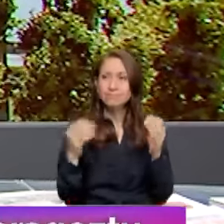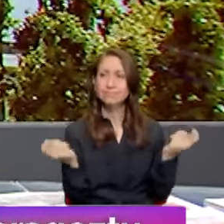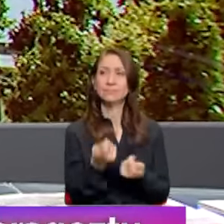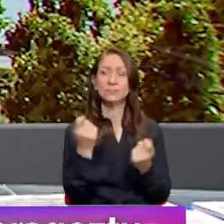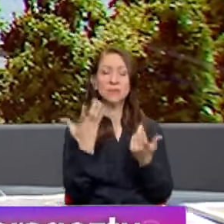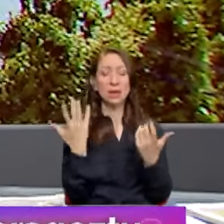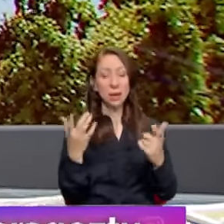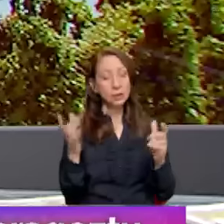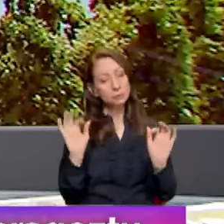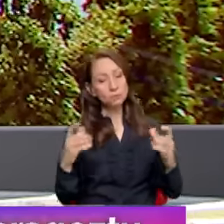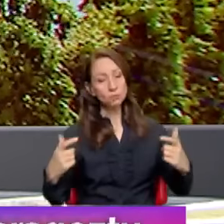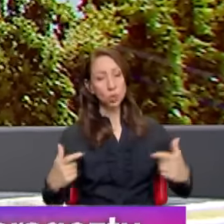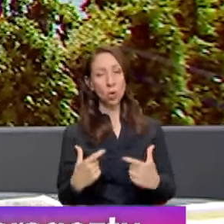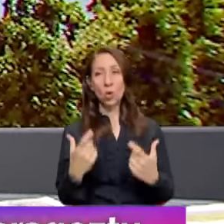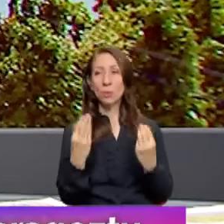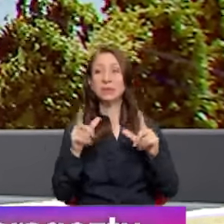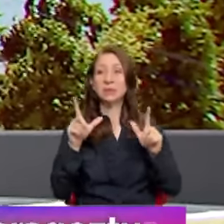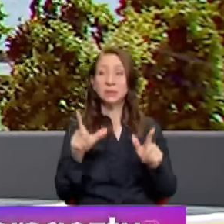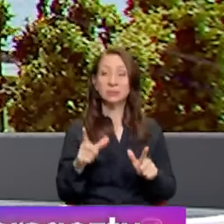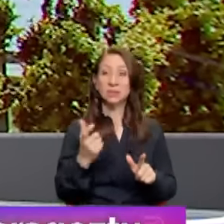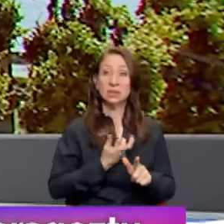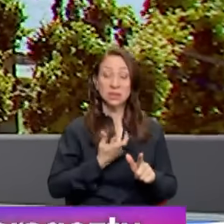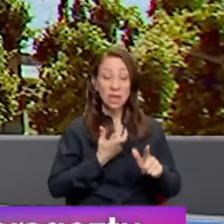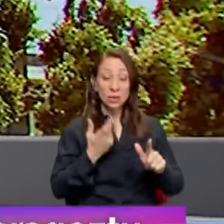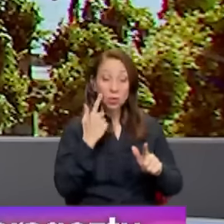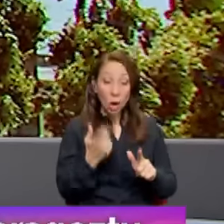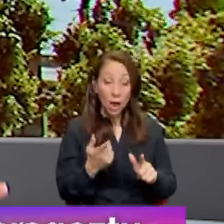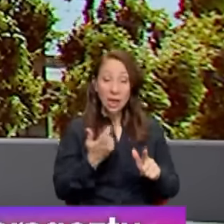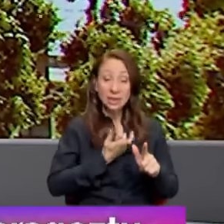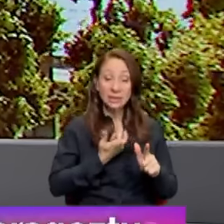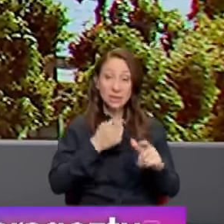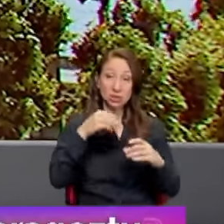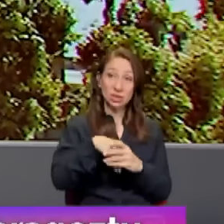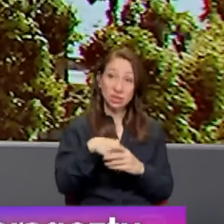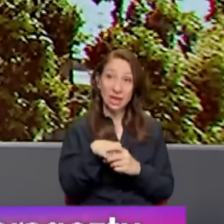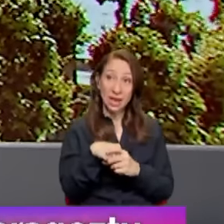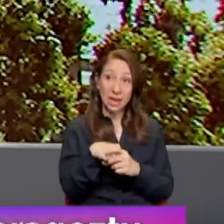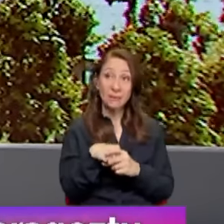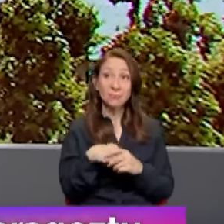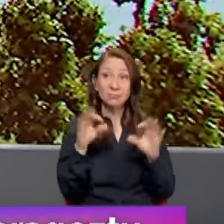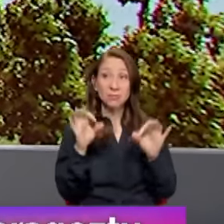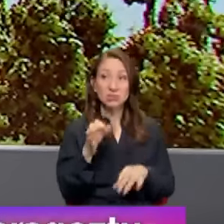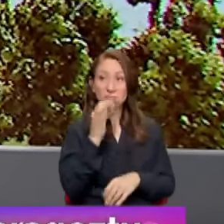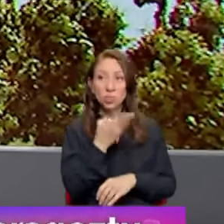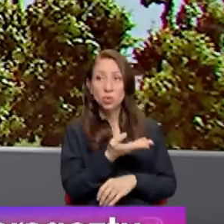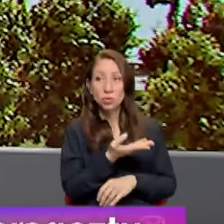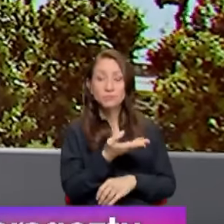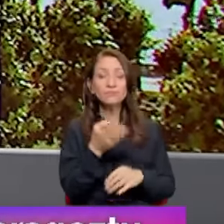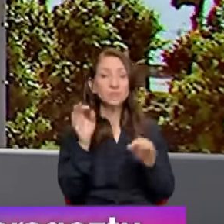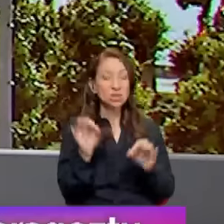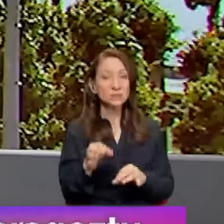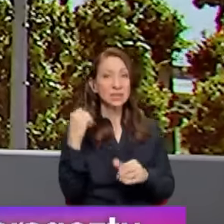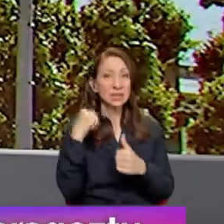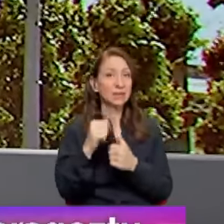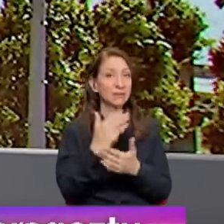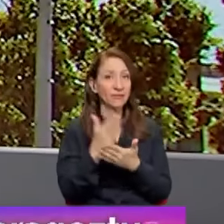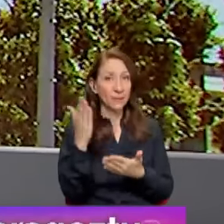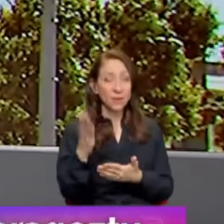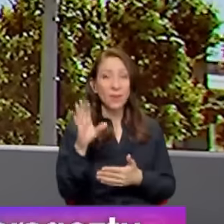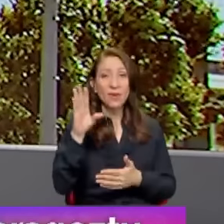daha korunaklı hale getirilmesi gerekiyor yasal zeminde yasalar çerçevesinde başlangıç haberimiz buydu şimdi yine de devam